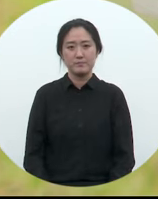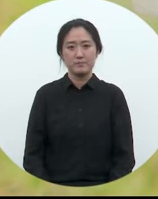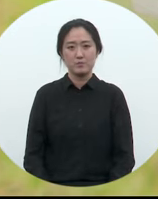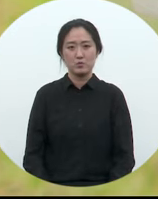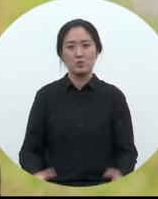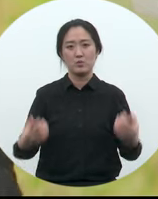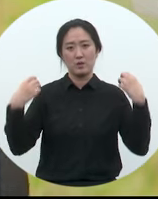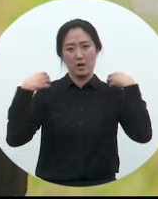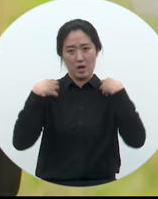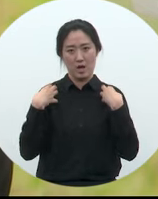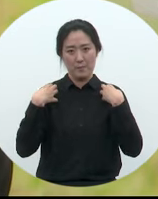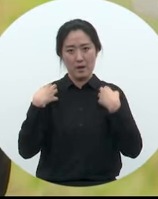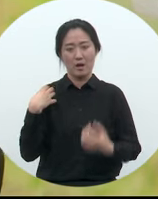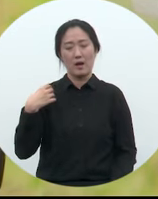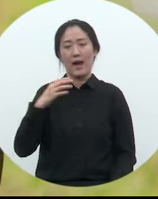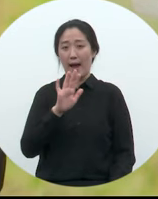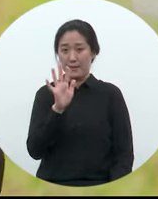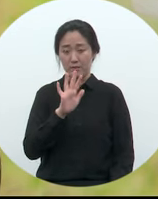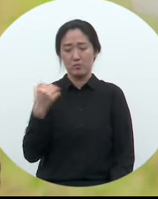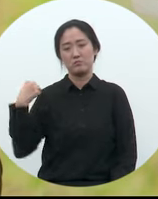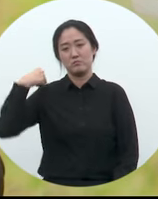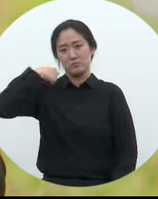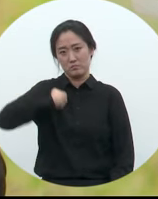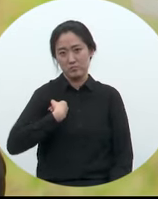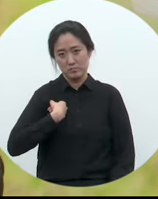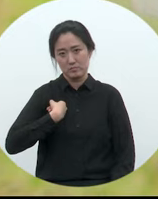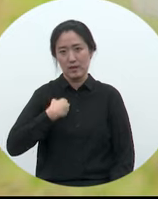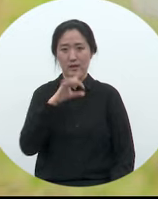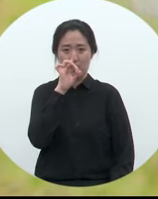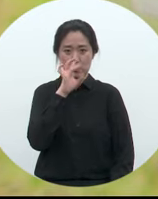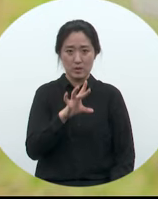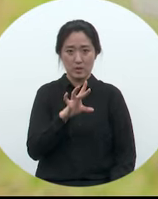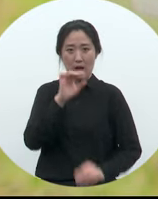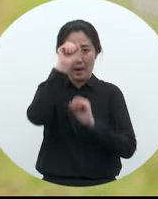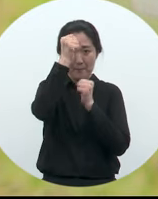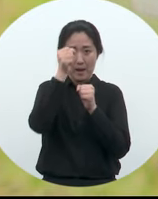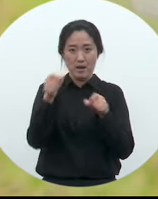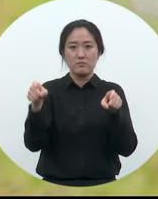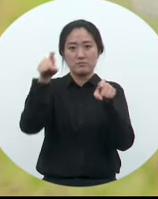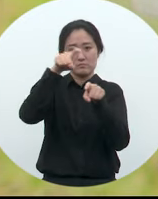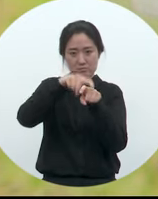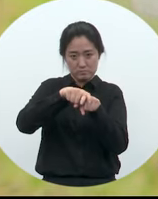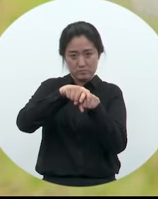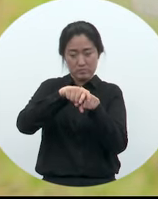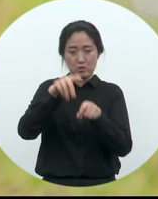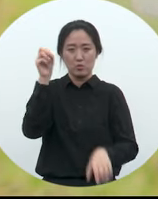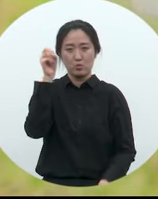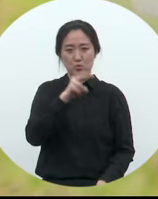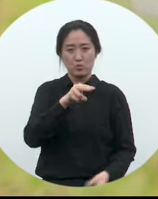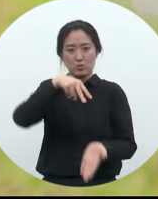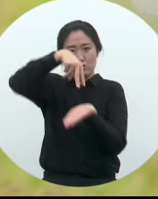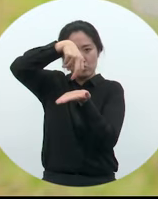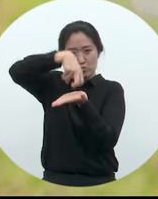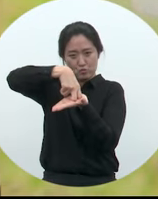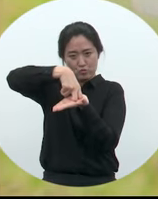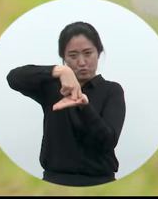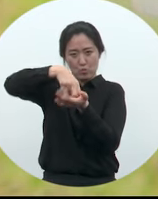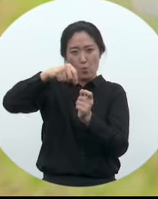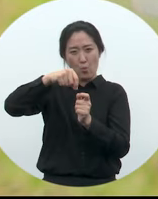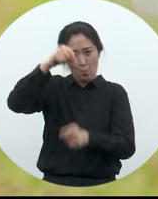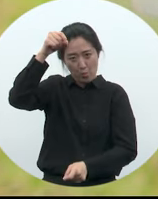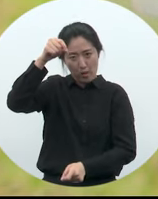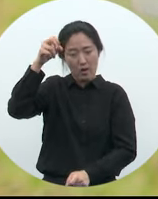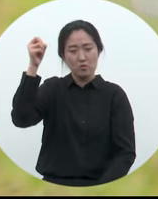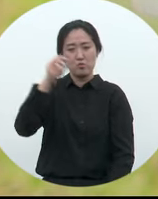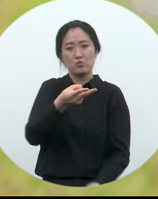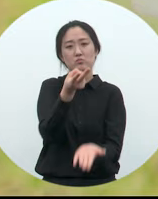안 좋고요. 또 한쪽으로 무거운 가방을 메는 거, 그리고 다리를 꼬고 앉는 거, 그리고 무릎을 꿇고 오랫동안